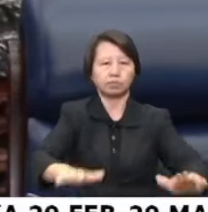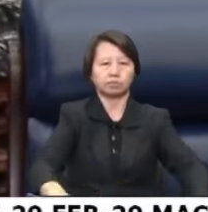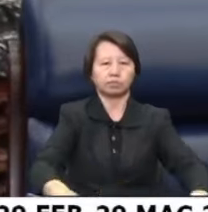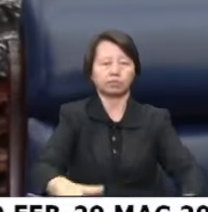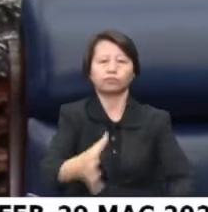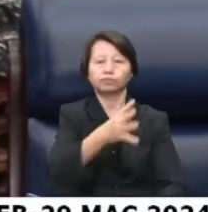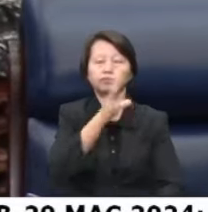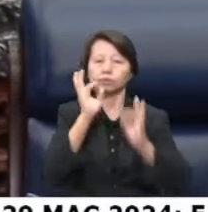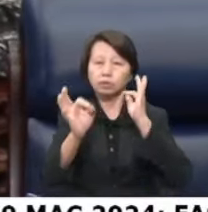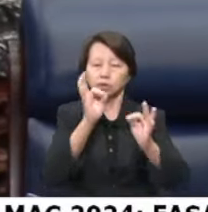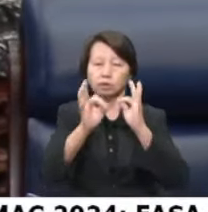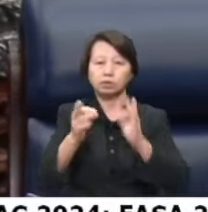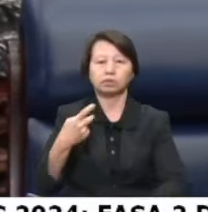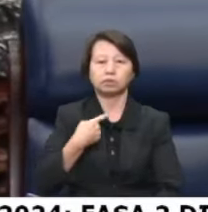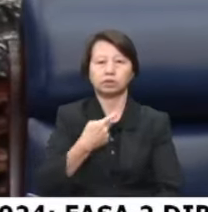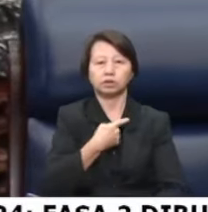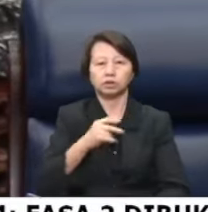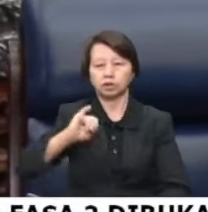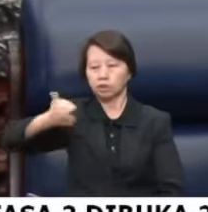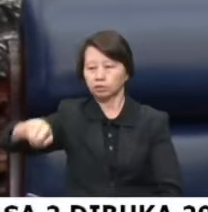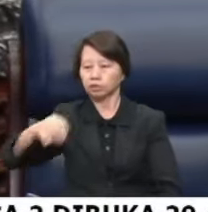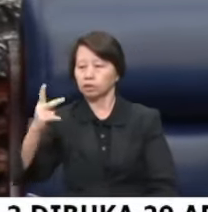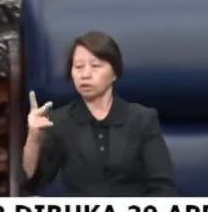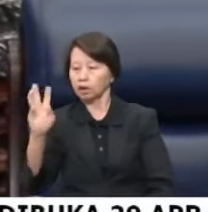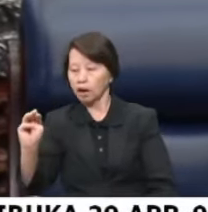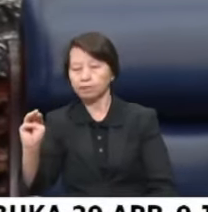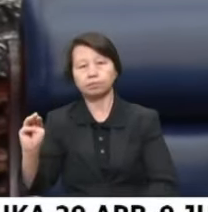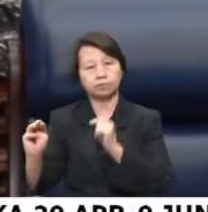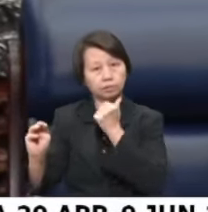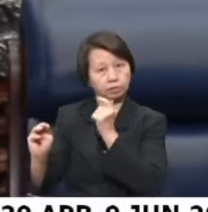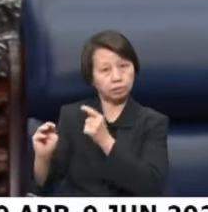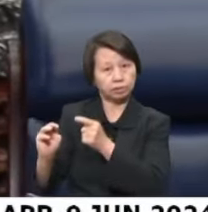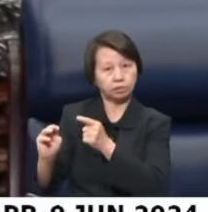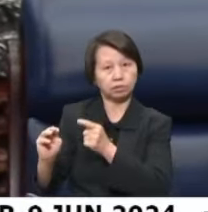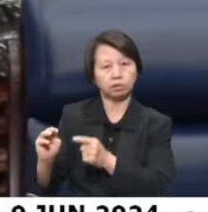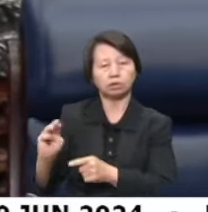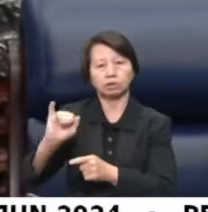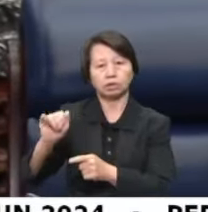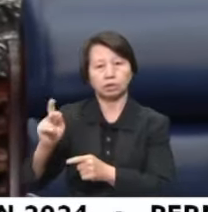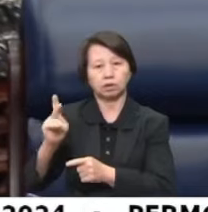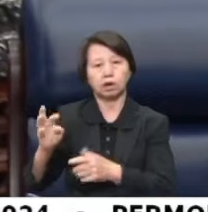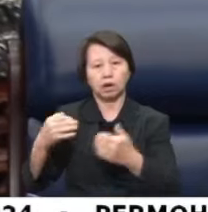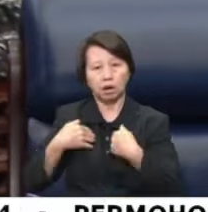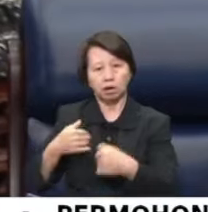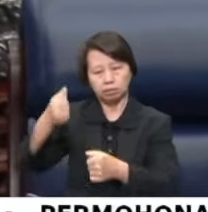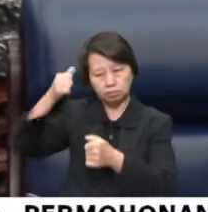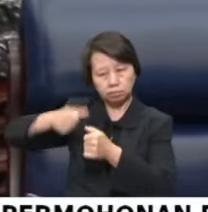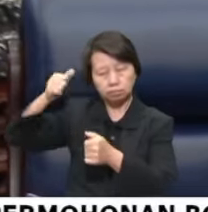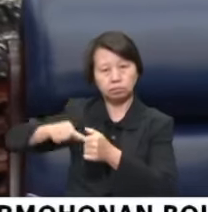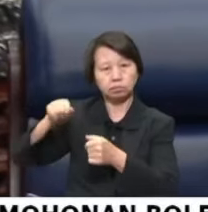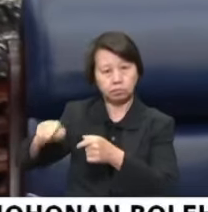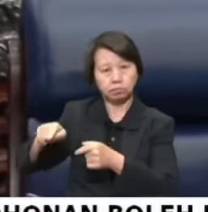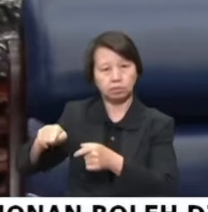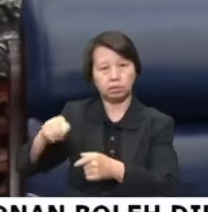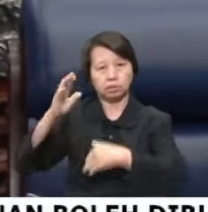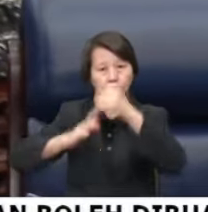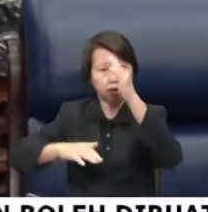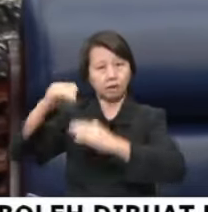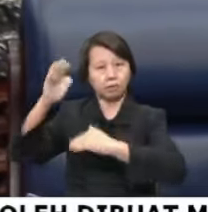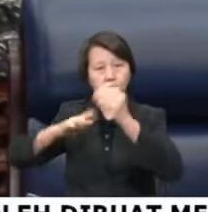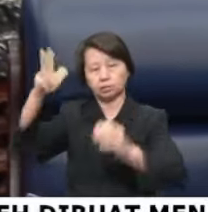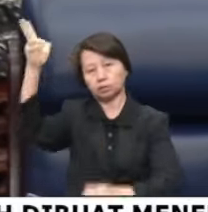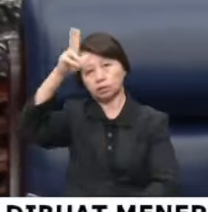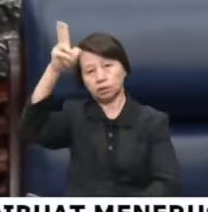daripada itu, kalau kita di JKM sendiri, malah kita ada reminder kalau di bangunan